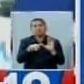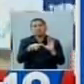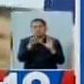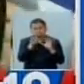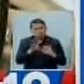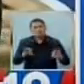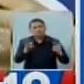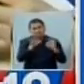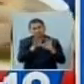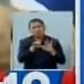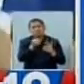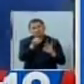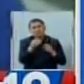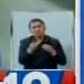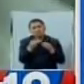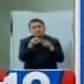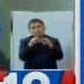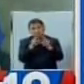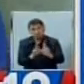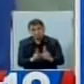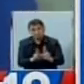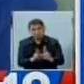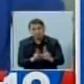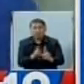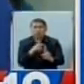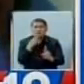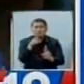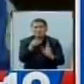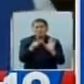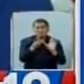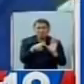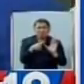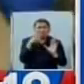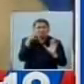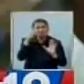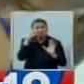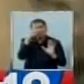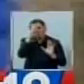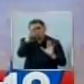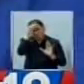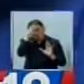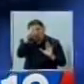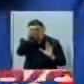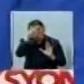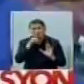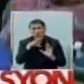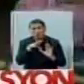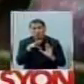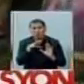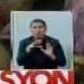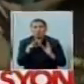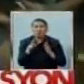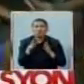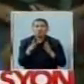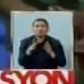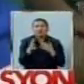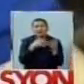makaboto na pumupunta diyan, nagtsatsaga, no, kahit na hindi sila ang talagang boboto.